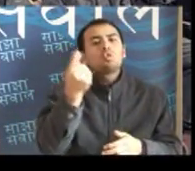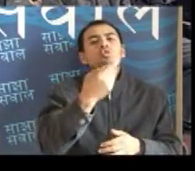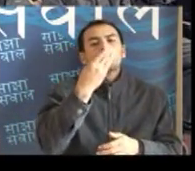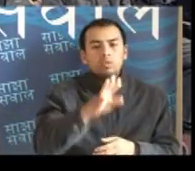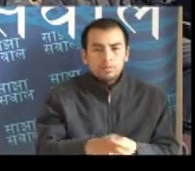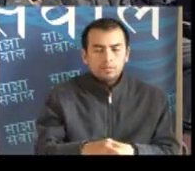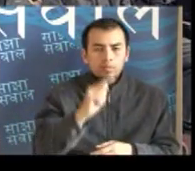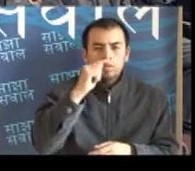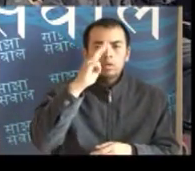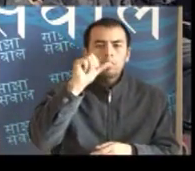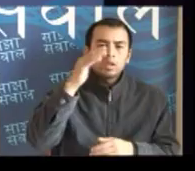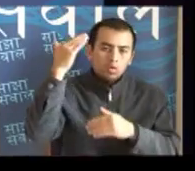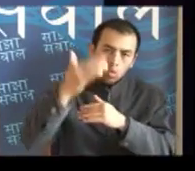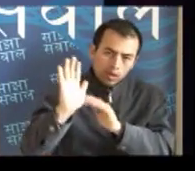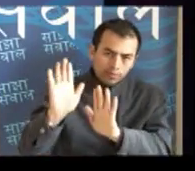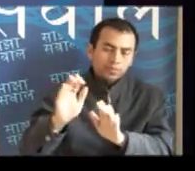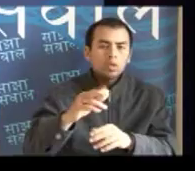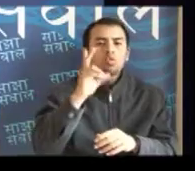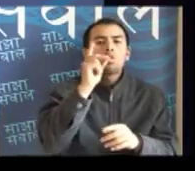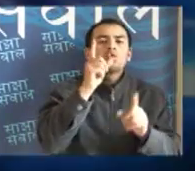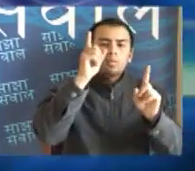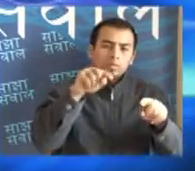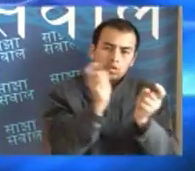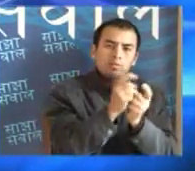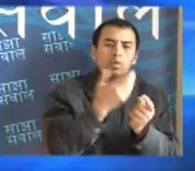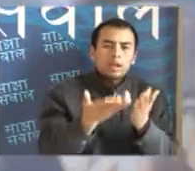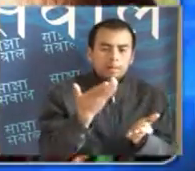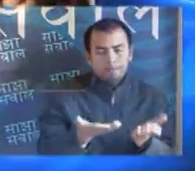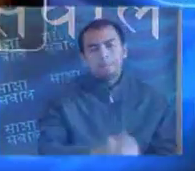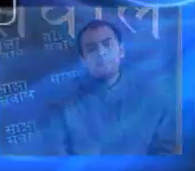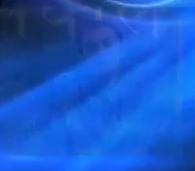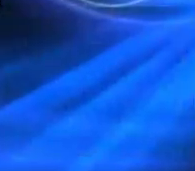छन्। कमलजी, मैले यहाँनिर रोकेँ, थप म दोस्रो खण्डमा छलफल गर्छु।